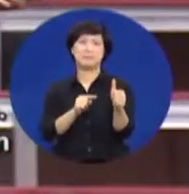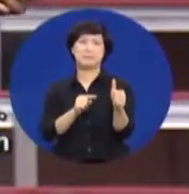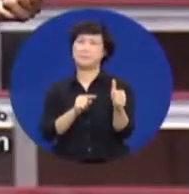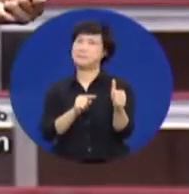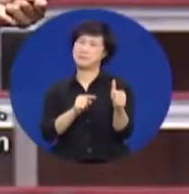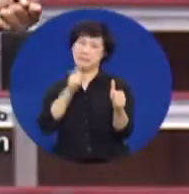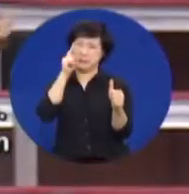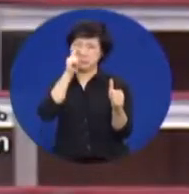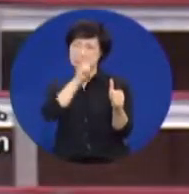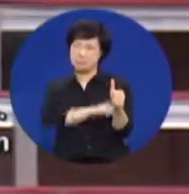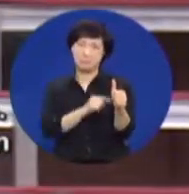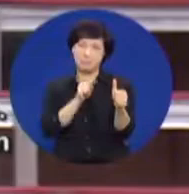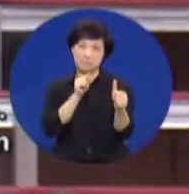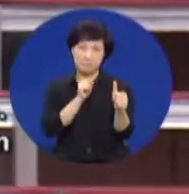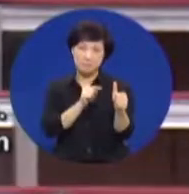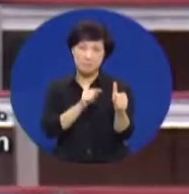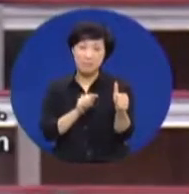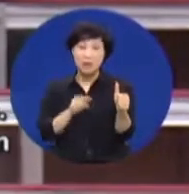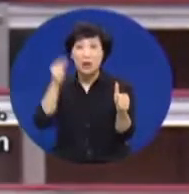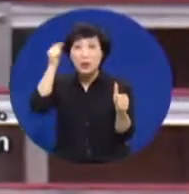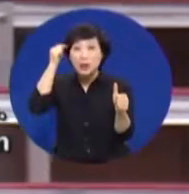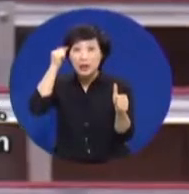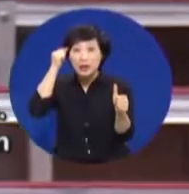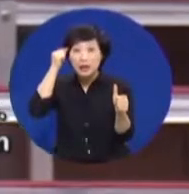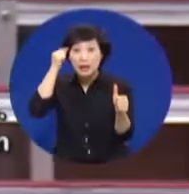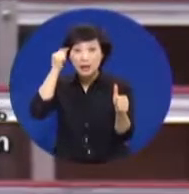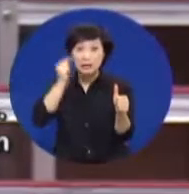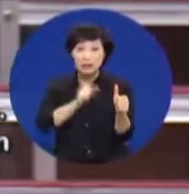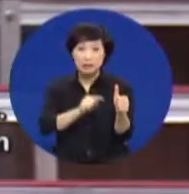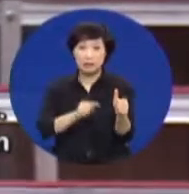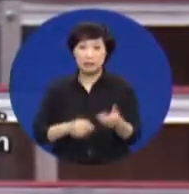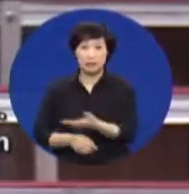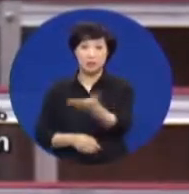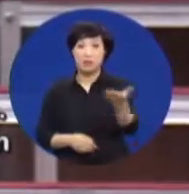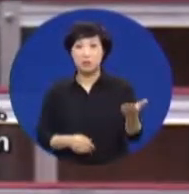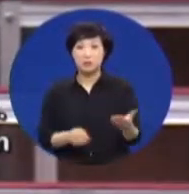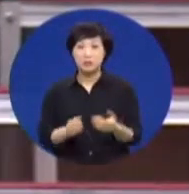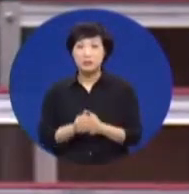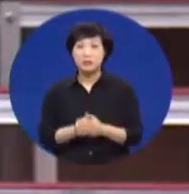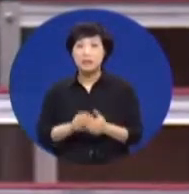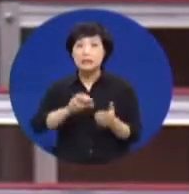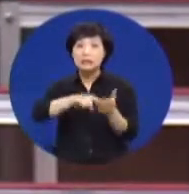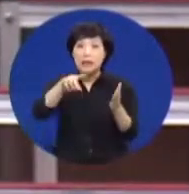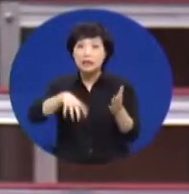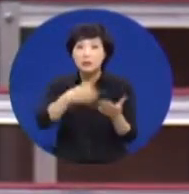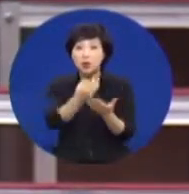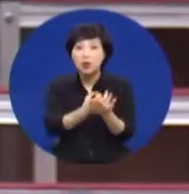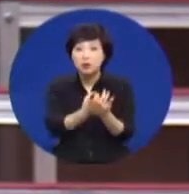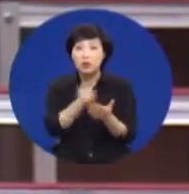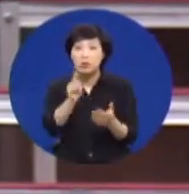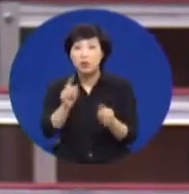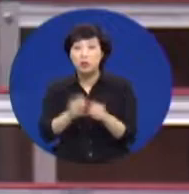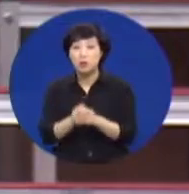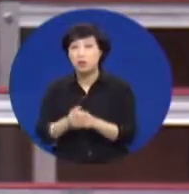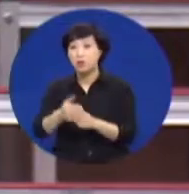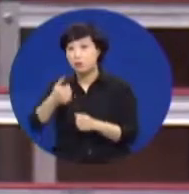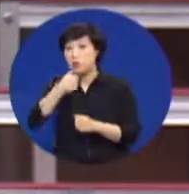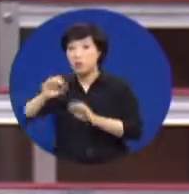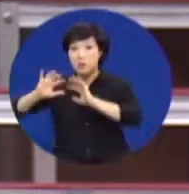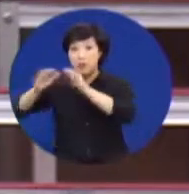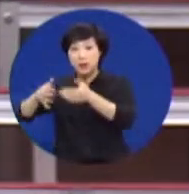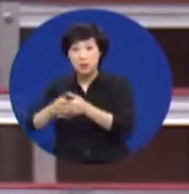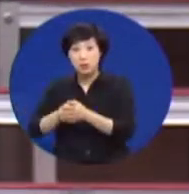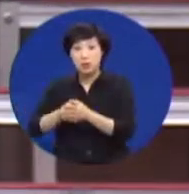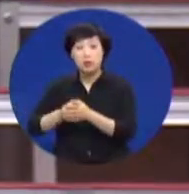참 나쁜 놈이야. 왜 그러느냐? 그때는 이 세금을 로마의 법에 인정과세할